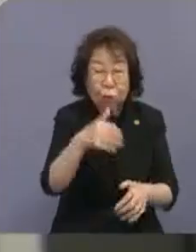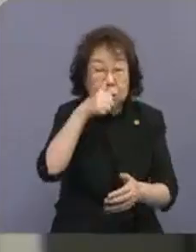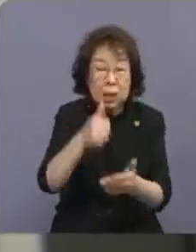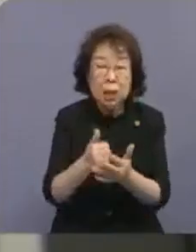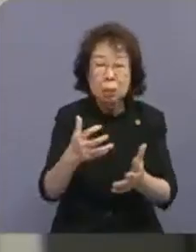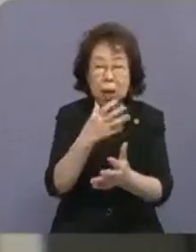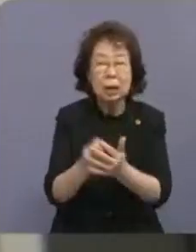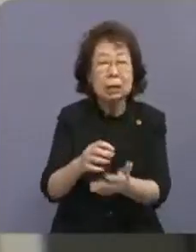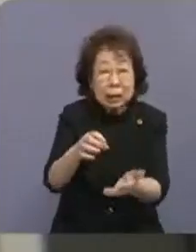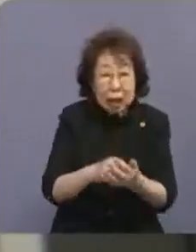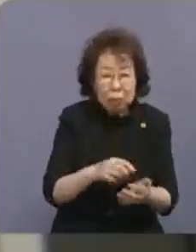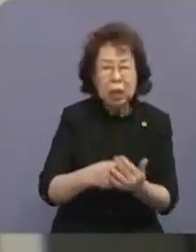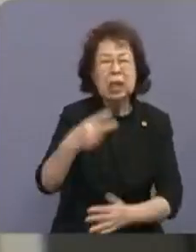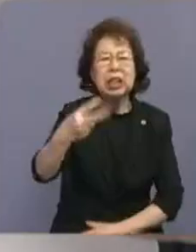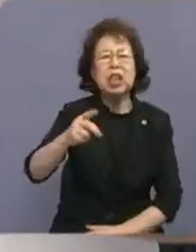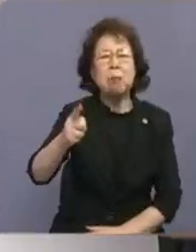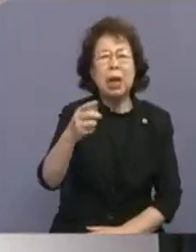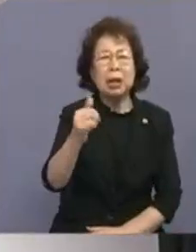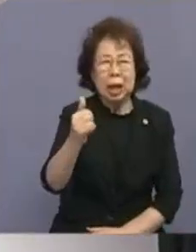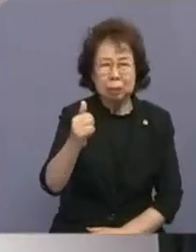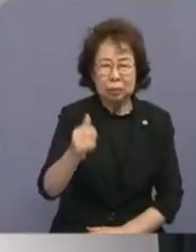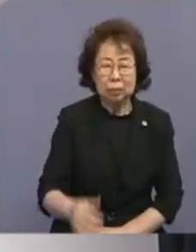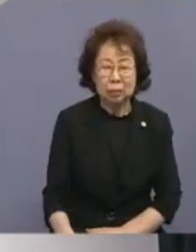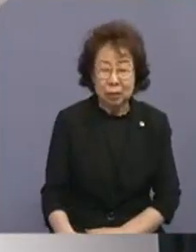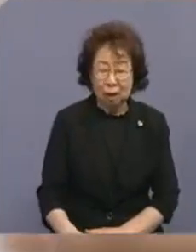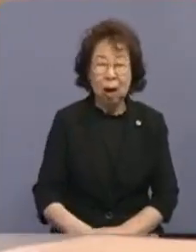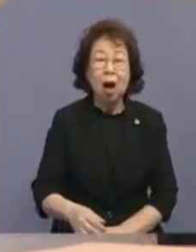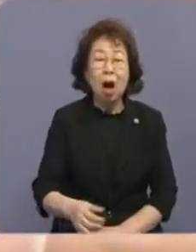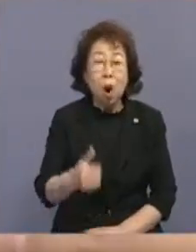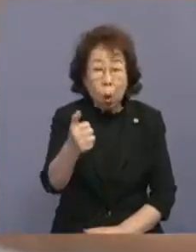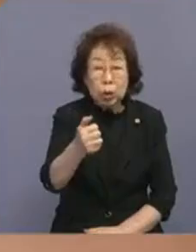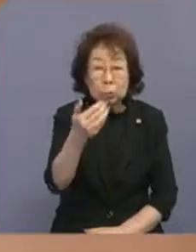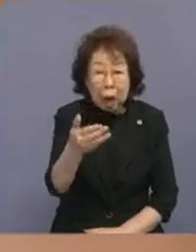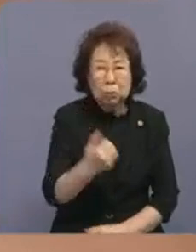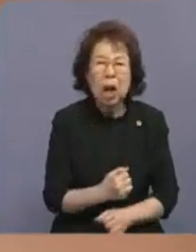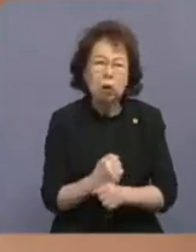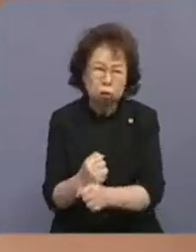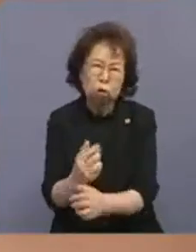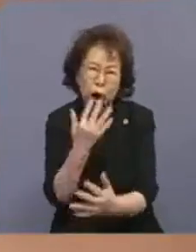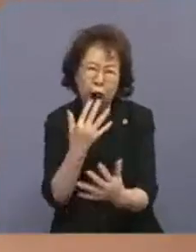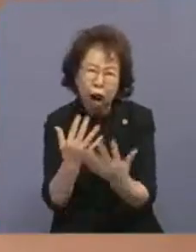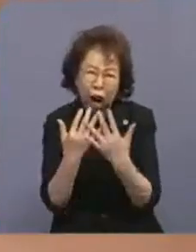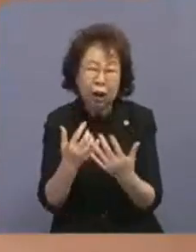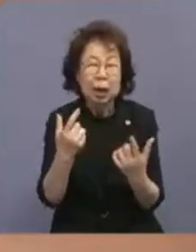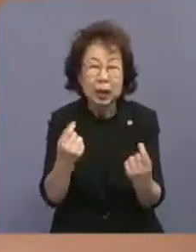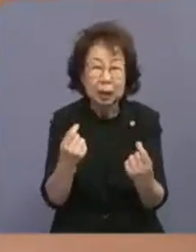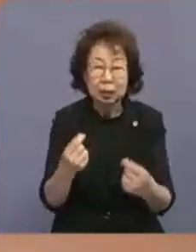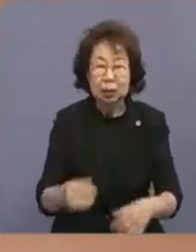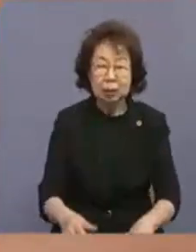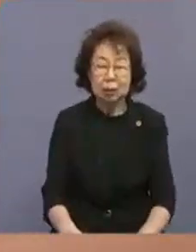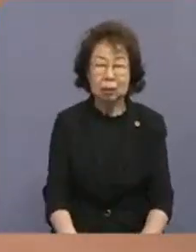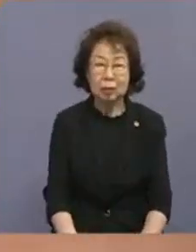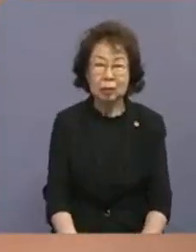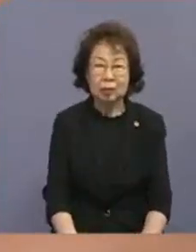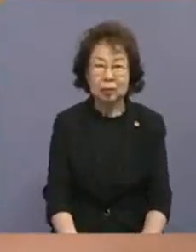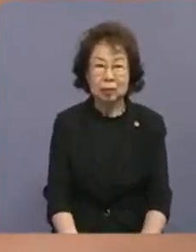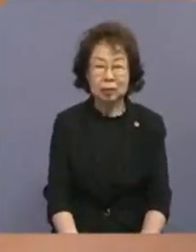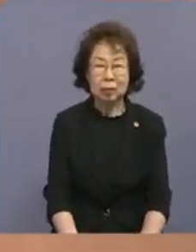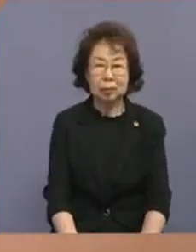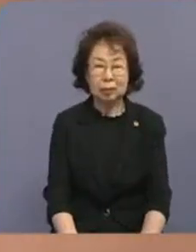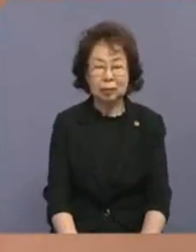저질러 검거된 사람은 2100여 명으로이 가운데 쉰 9명이 구속됐습니다 KBS